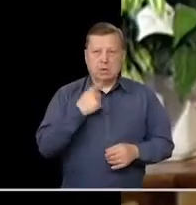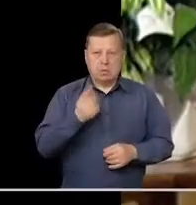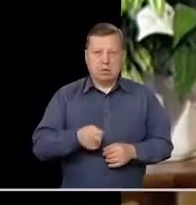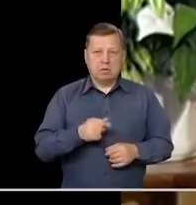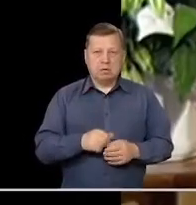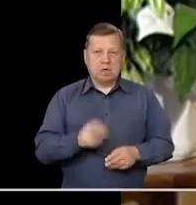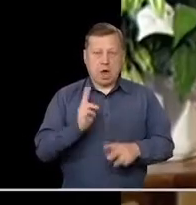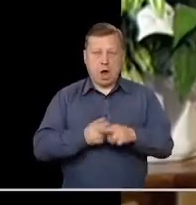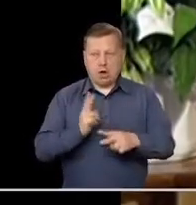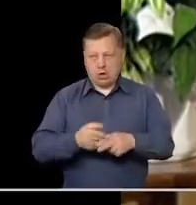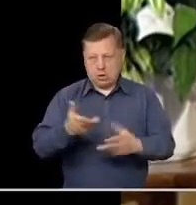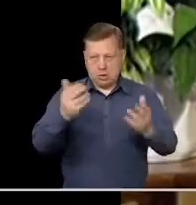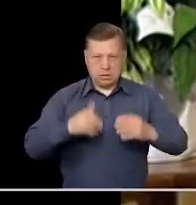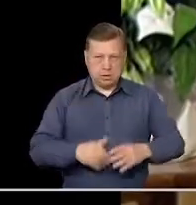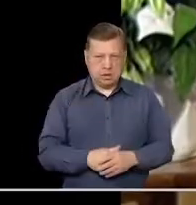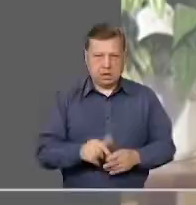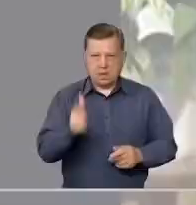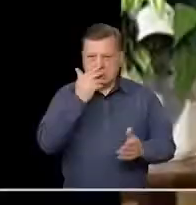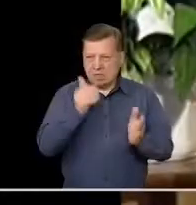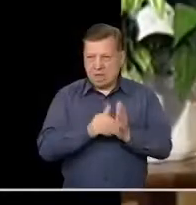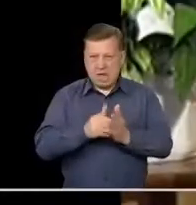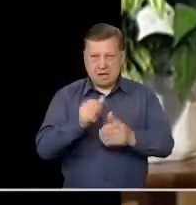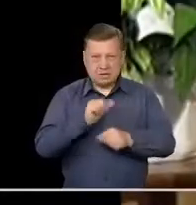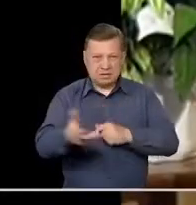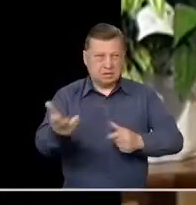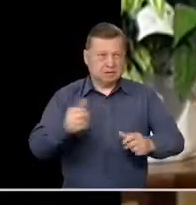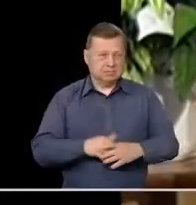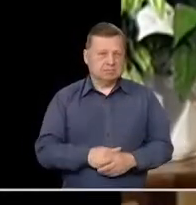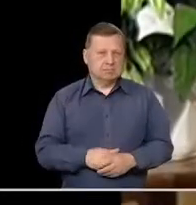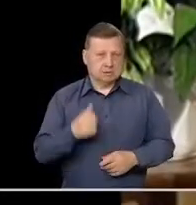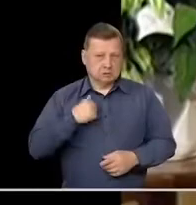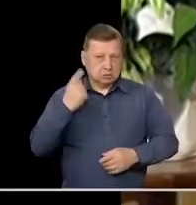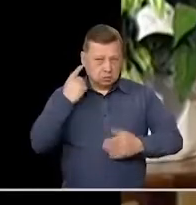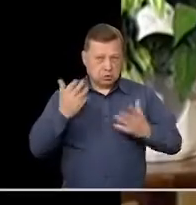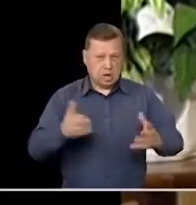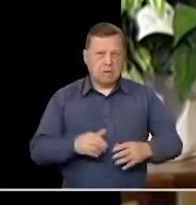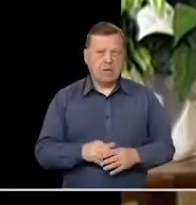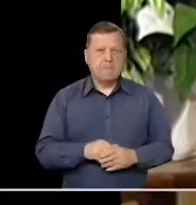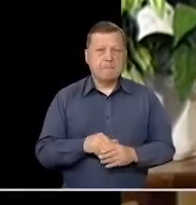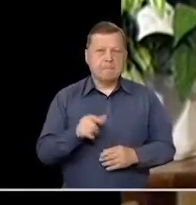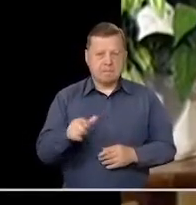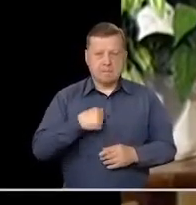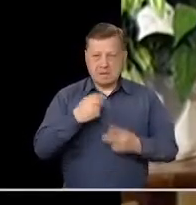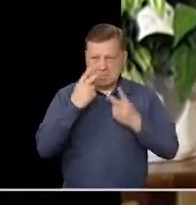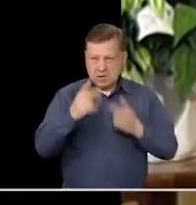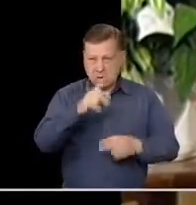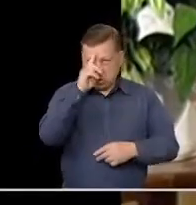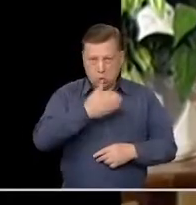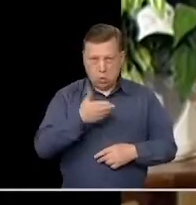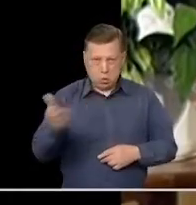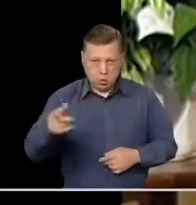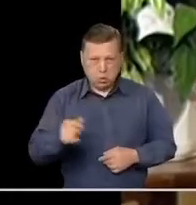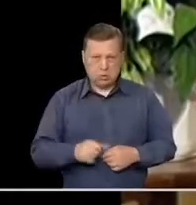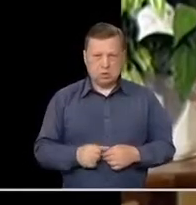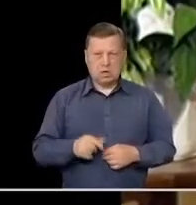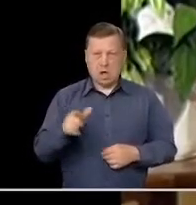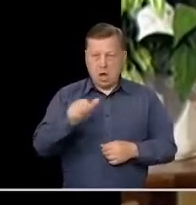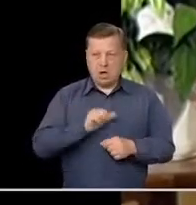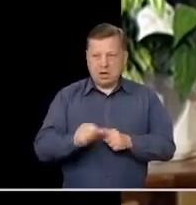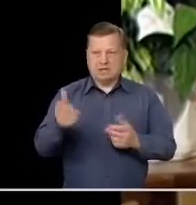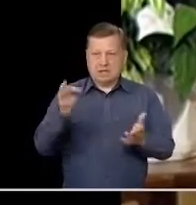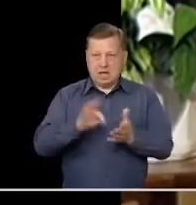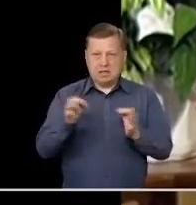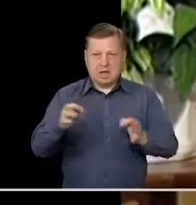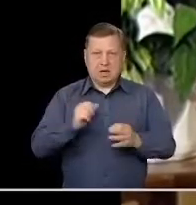chorzy. Chorzy z nienawiści. Słyszę z nich śmiech, bo w tej chwili widzę ludzi, którzy rozumieją,